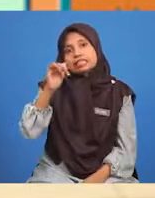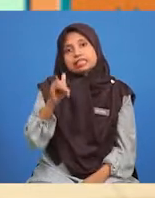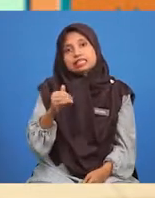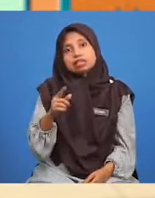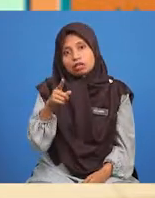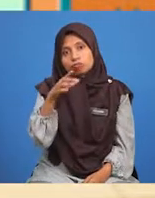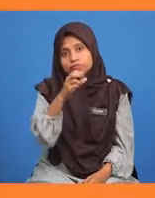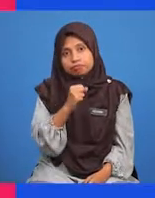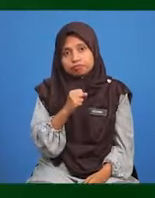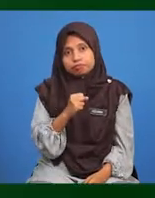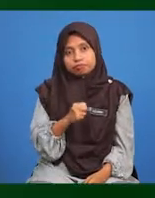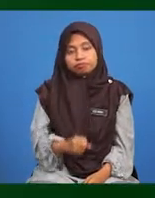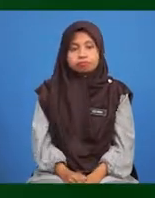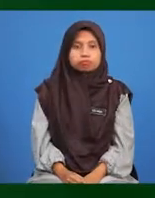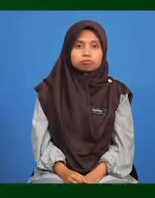peroleh.